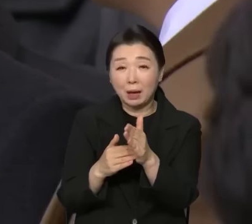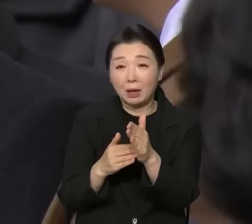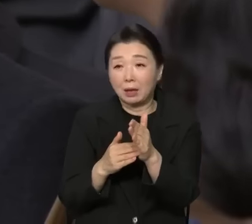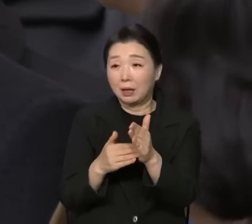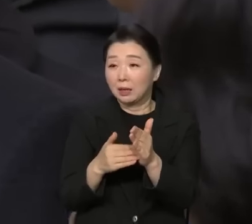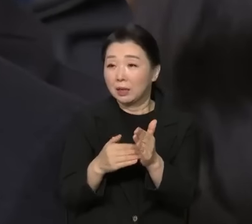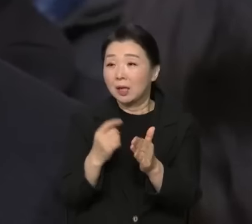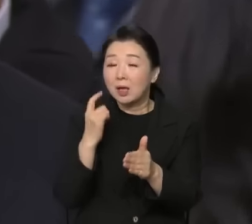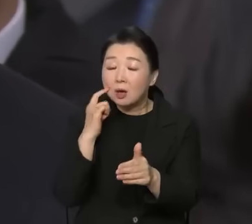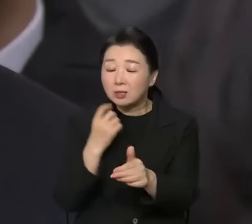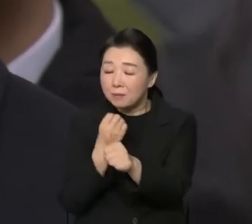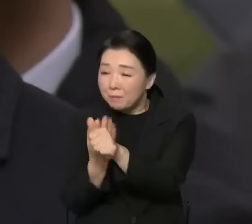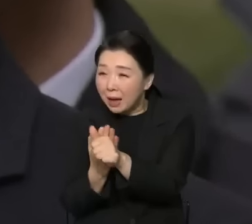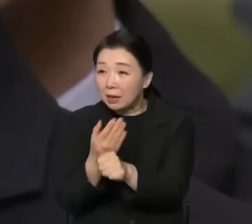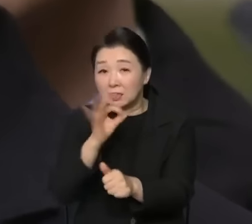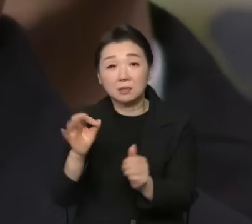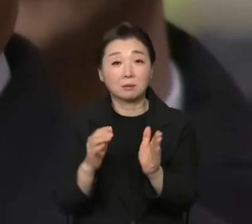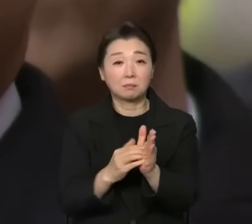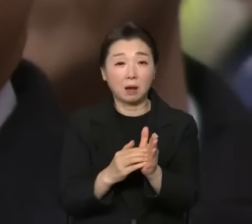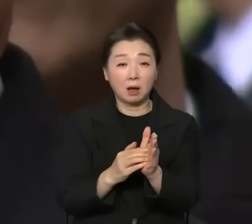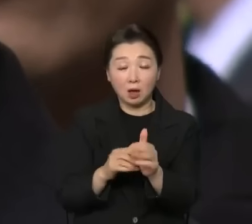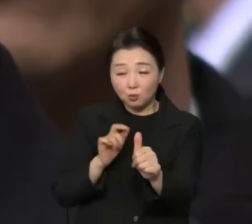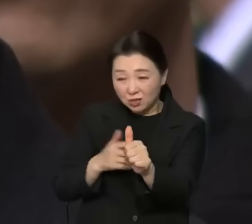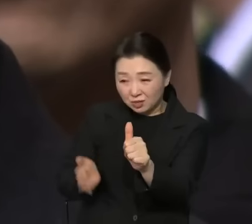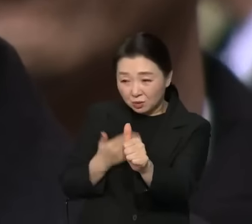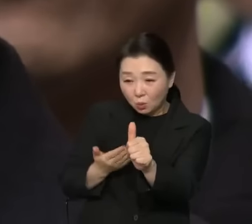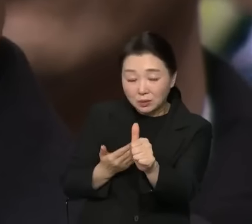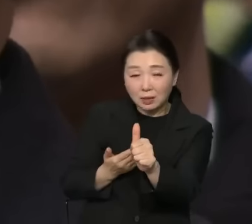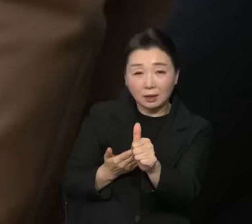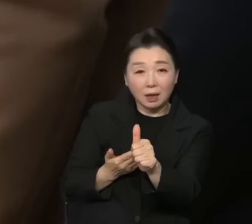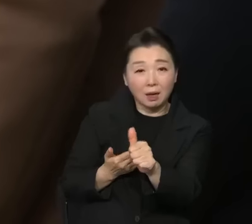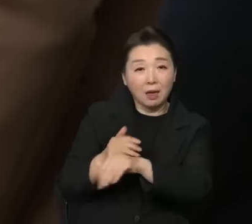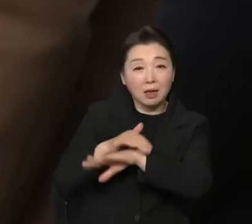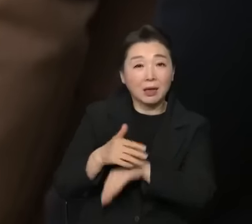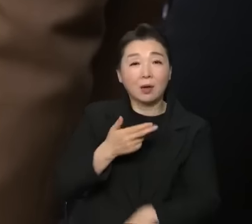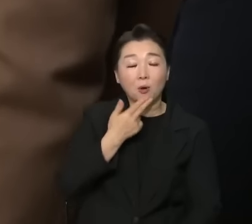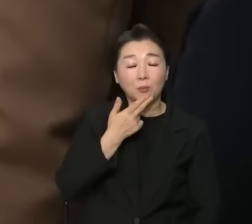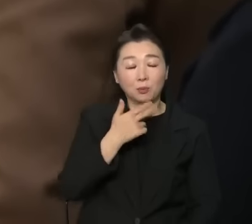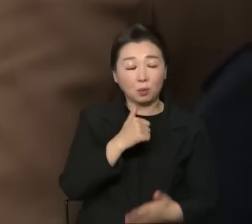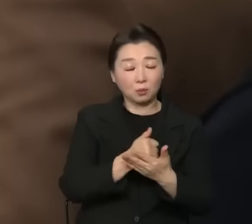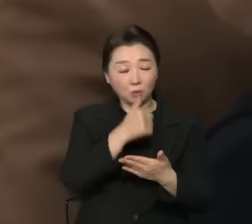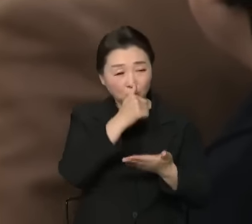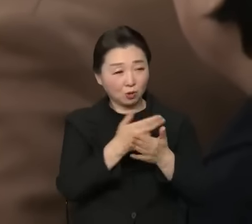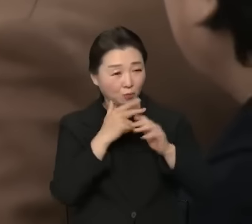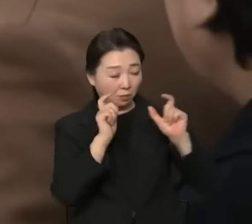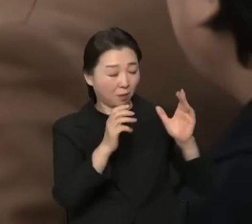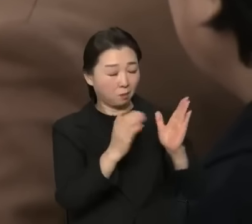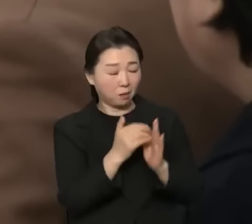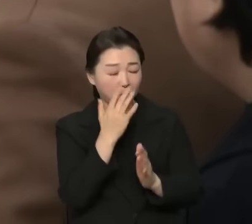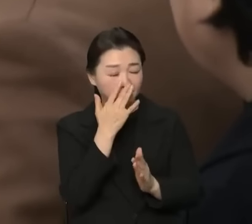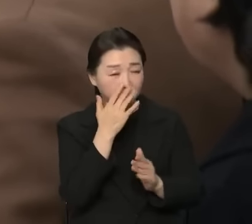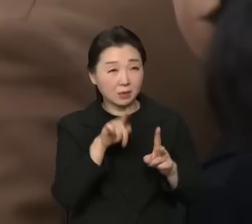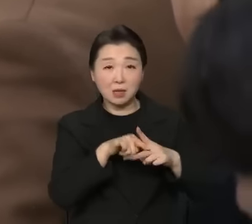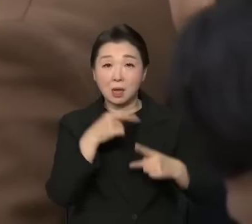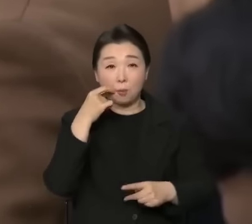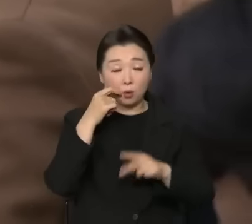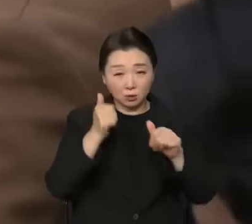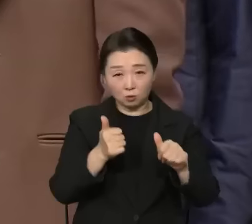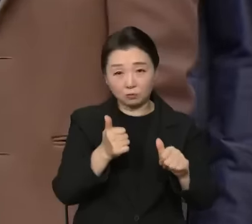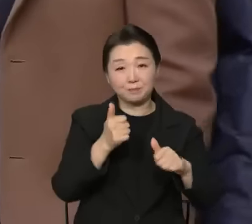건 인정하면서도 위증교사의 고의가 없다며 무죄를 선고한 건 납득하기 어렵다며 항소하겠다고